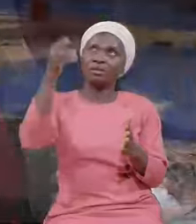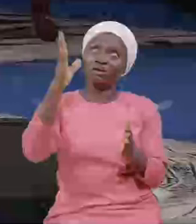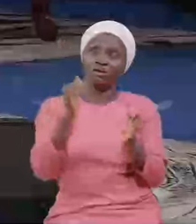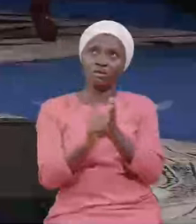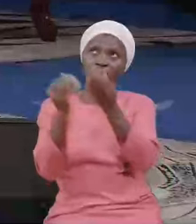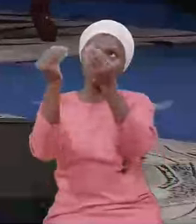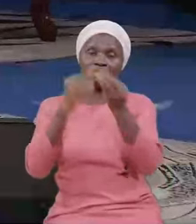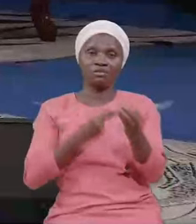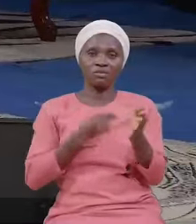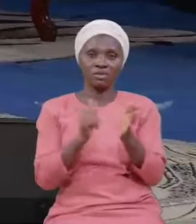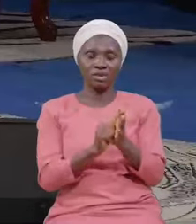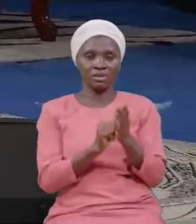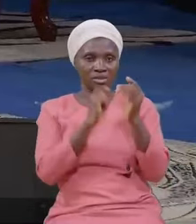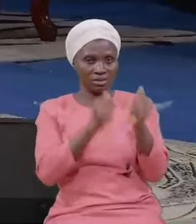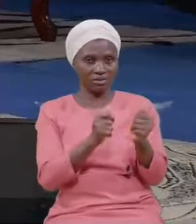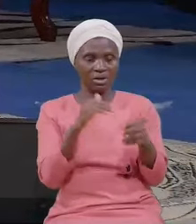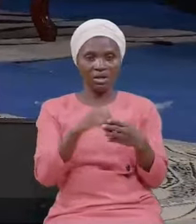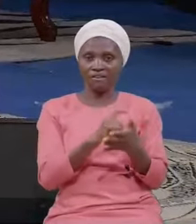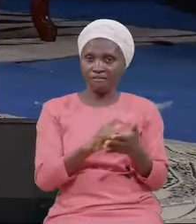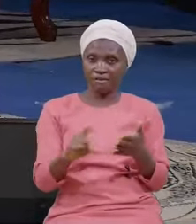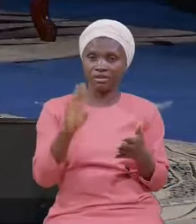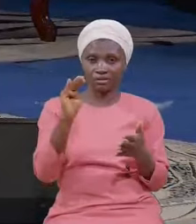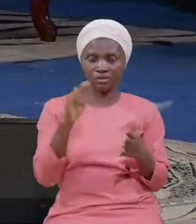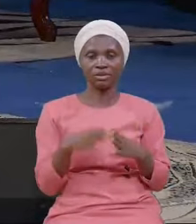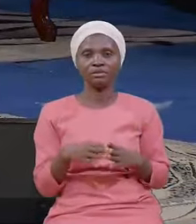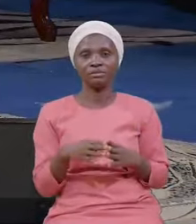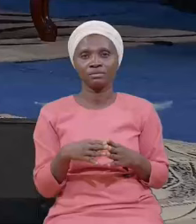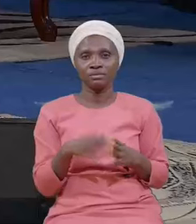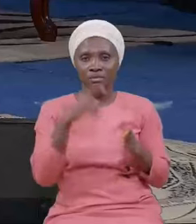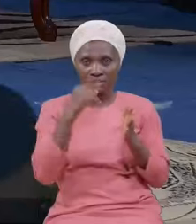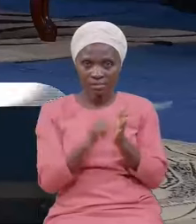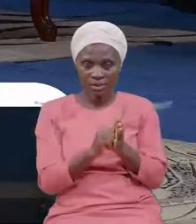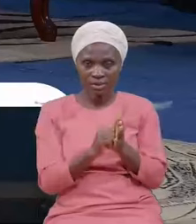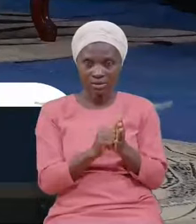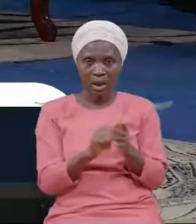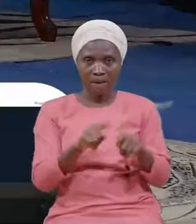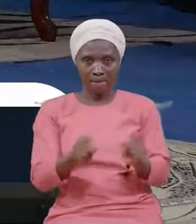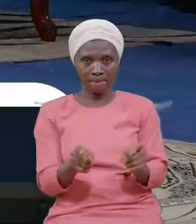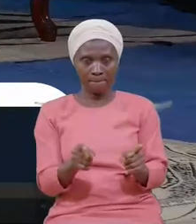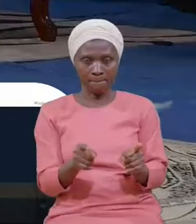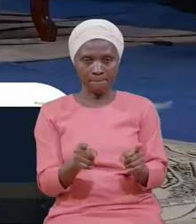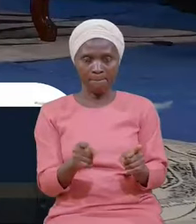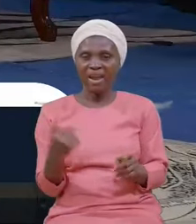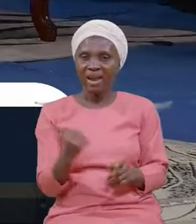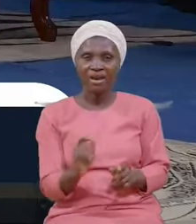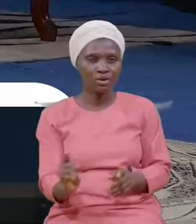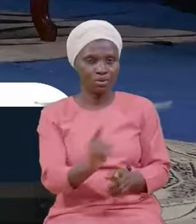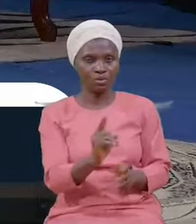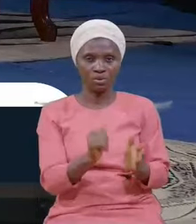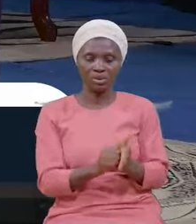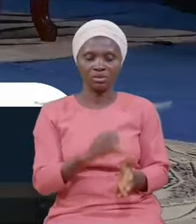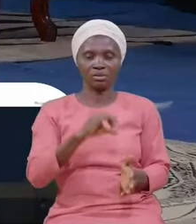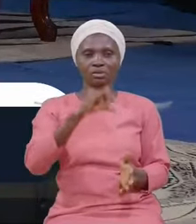14. Verset 14. Mais celui qui boira de